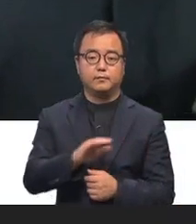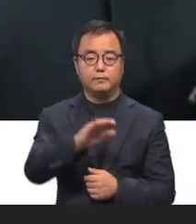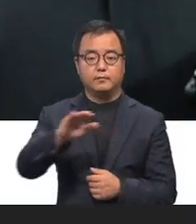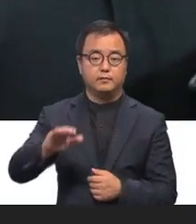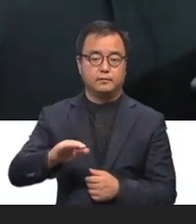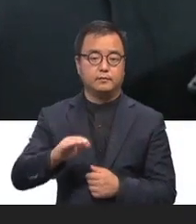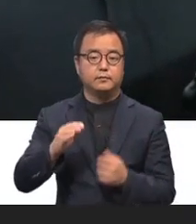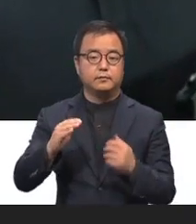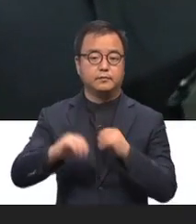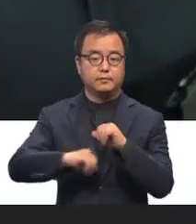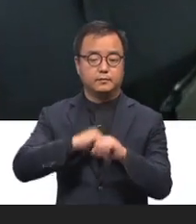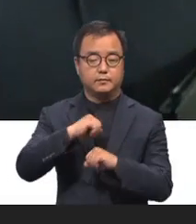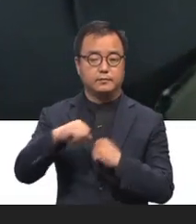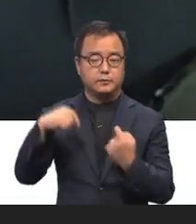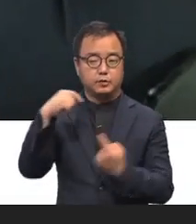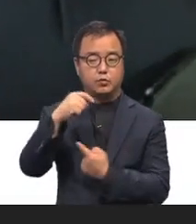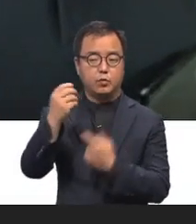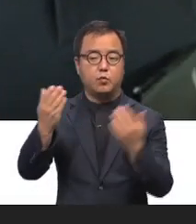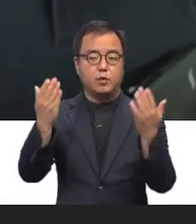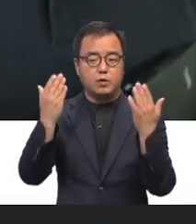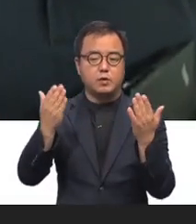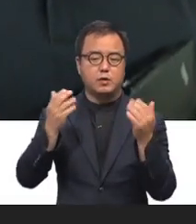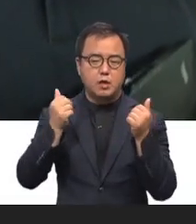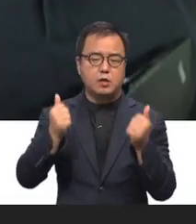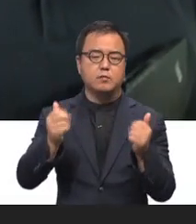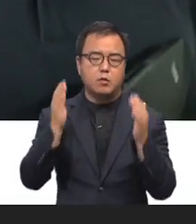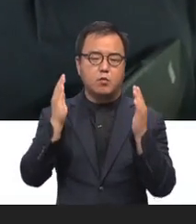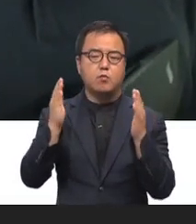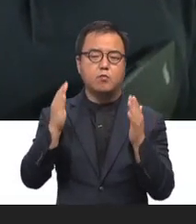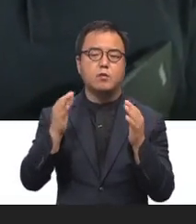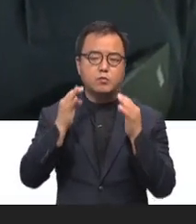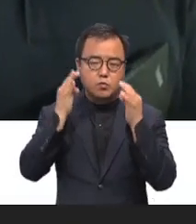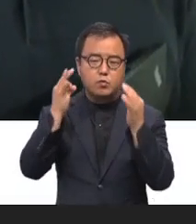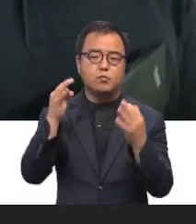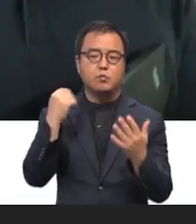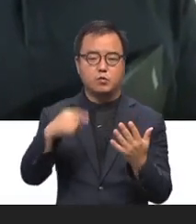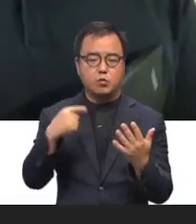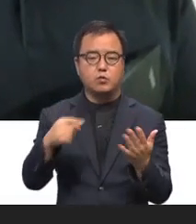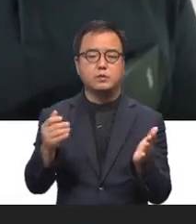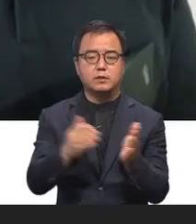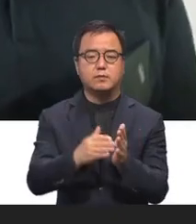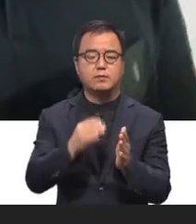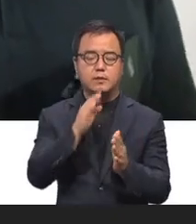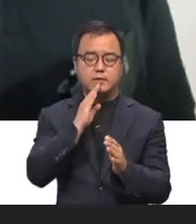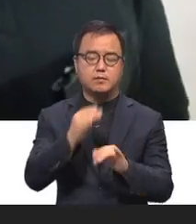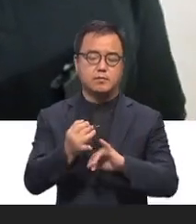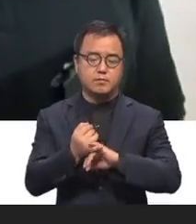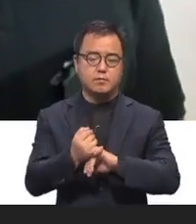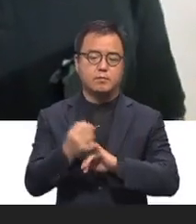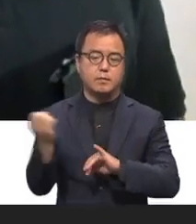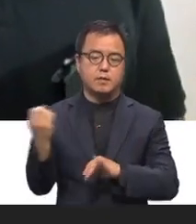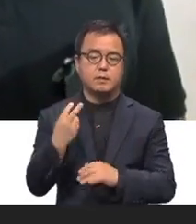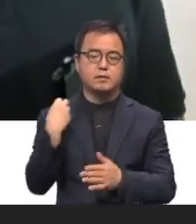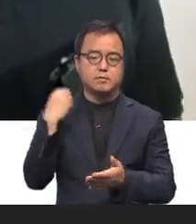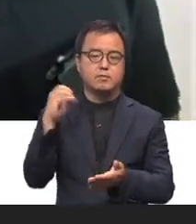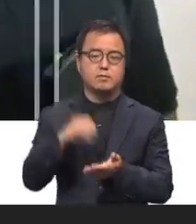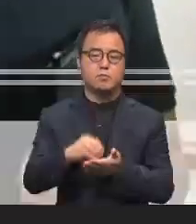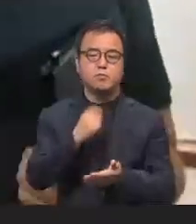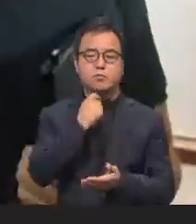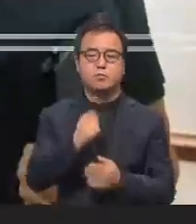자사고 정말 이제 열심히 공부하고 노력했고 또 교육했습니다. 반드시 자사고 다시